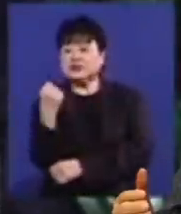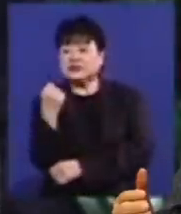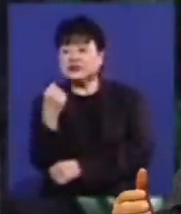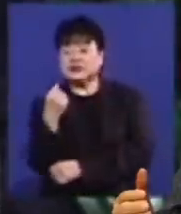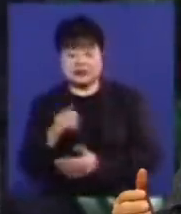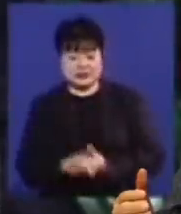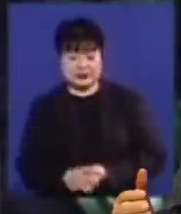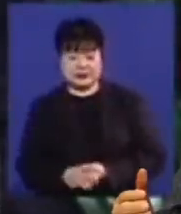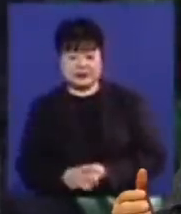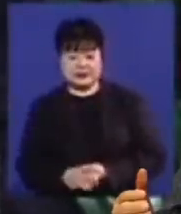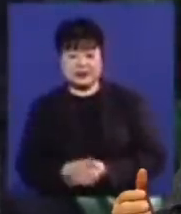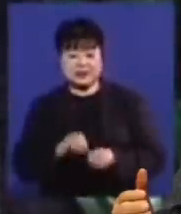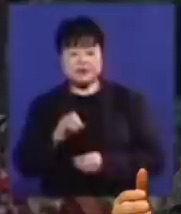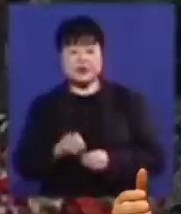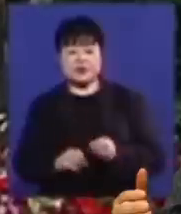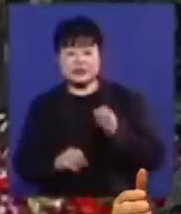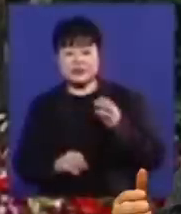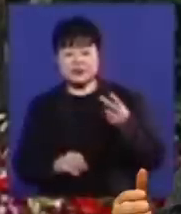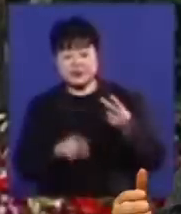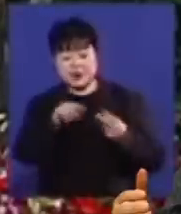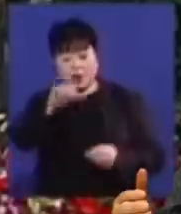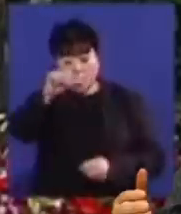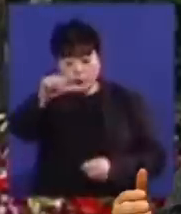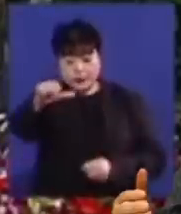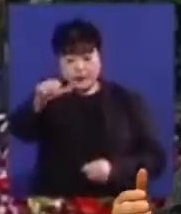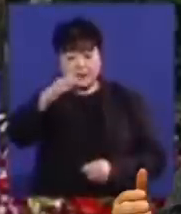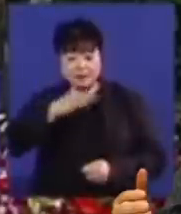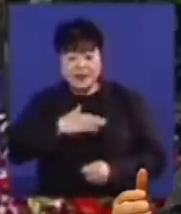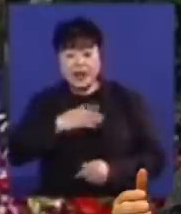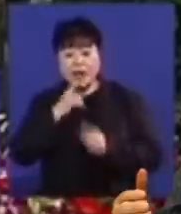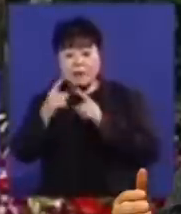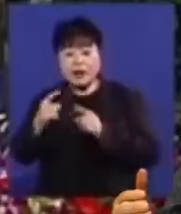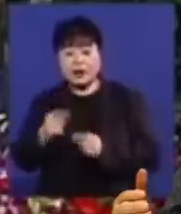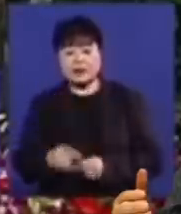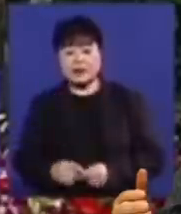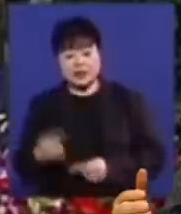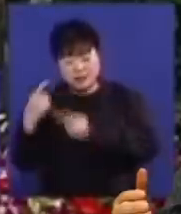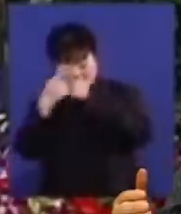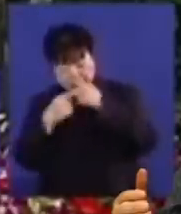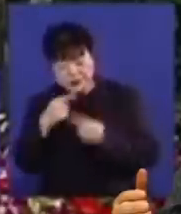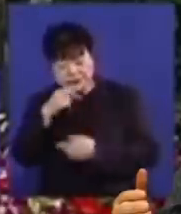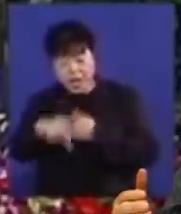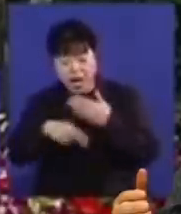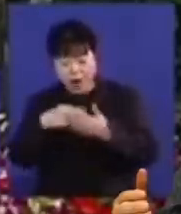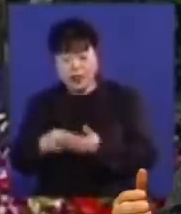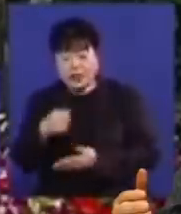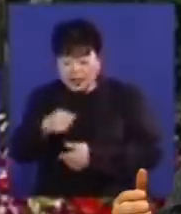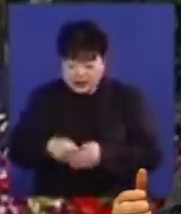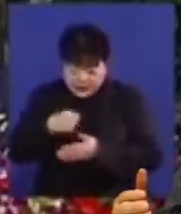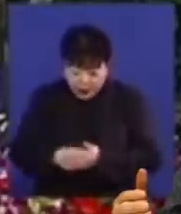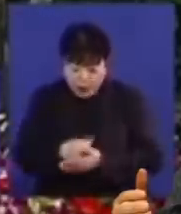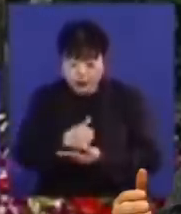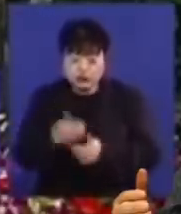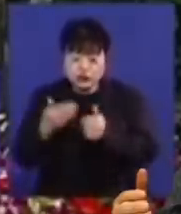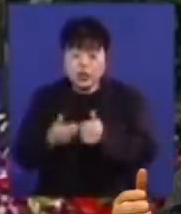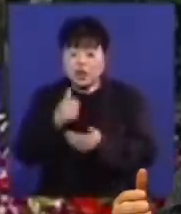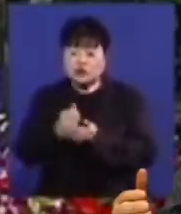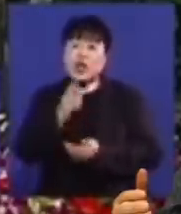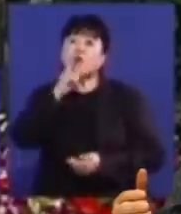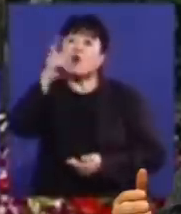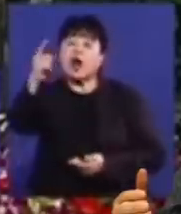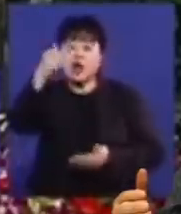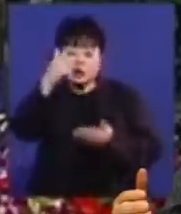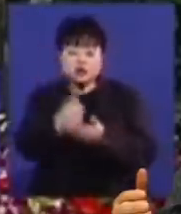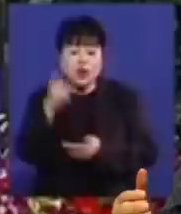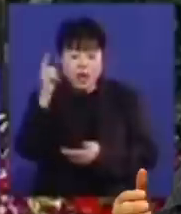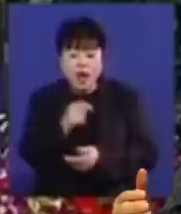것입니다. 시편 32편 5절에 내가 이르기를 내 허물을 야훼께 자복하리라 하고 주께 내 죄를 아뢰고 내